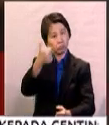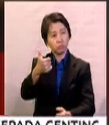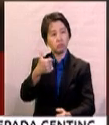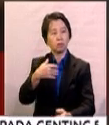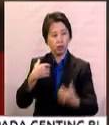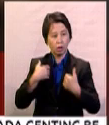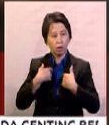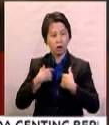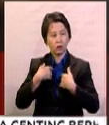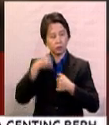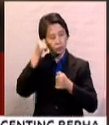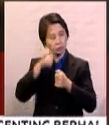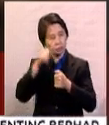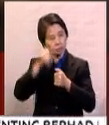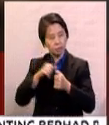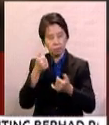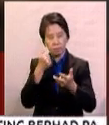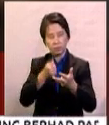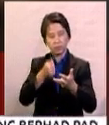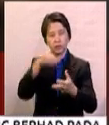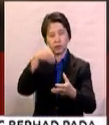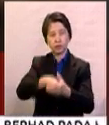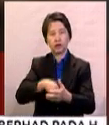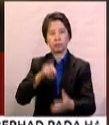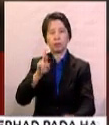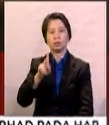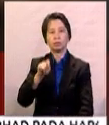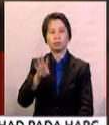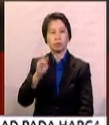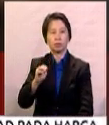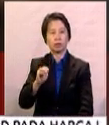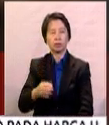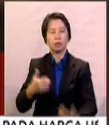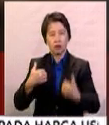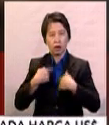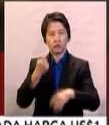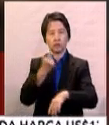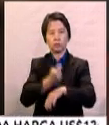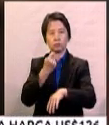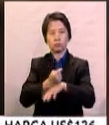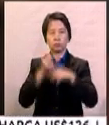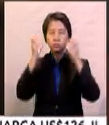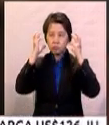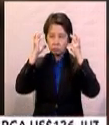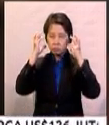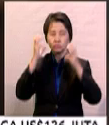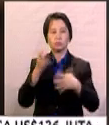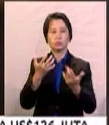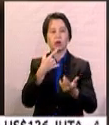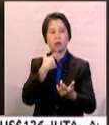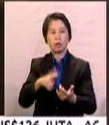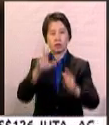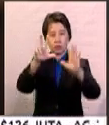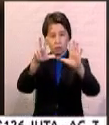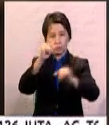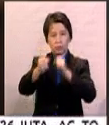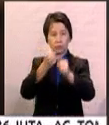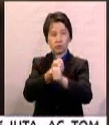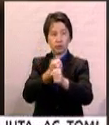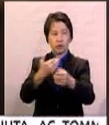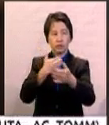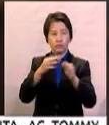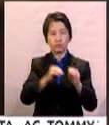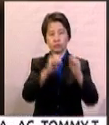yang mempunyai kenangan tersendiri di RTM. Pernah bertugas di Radio Melaya selama 8 tahun